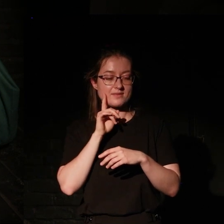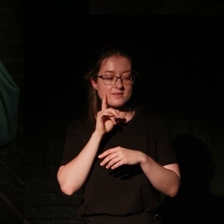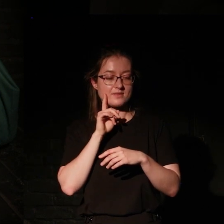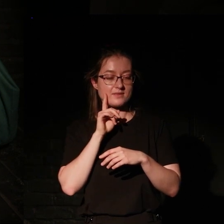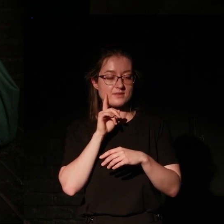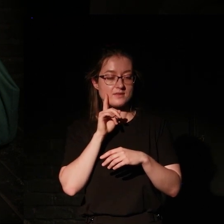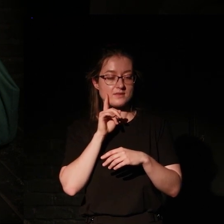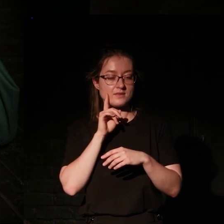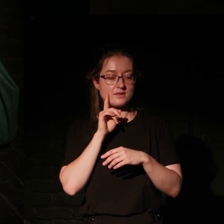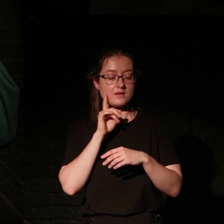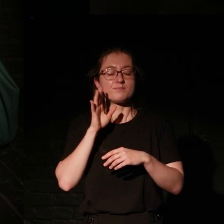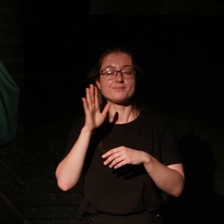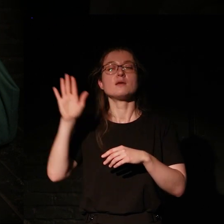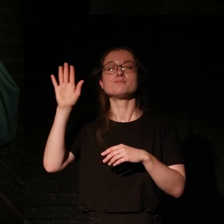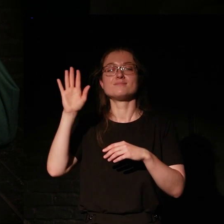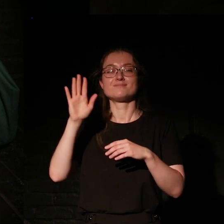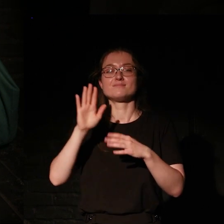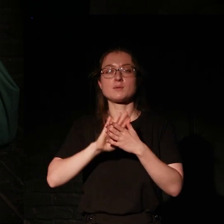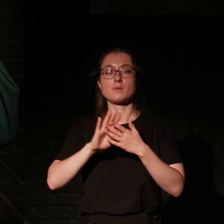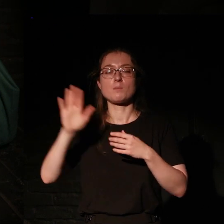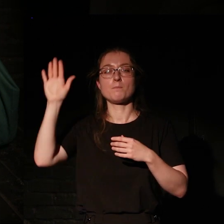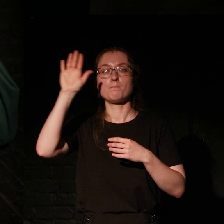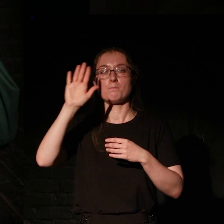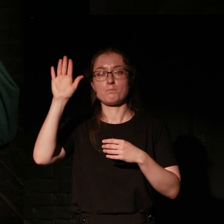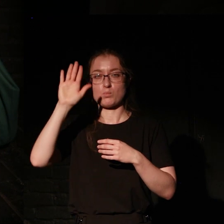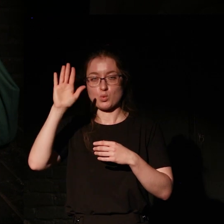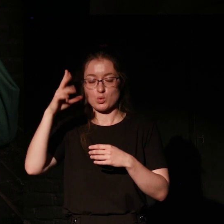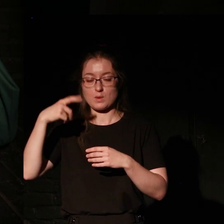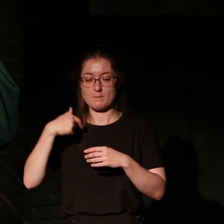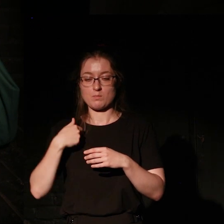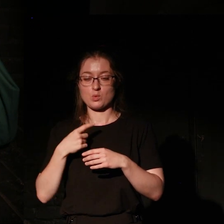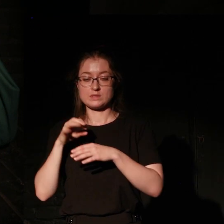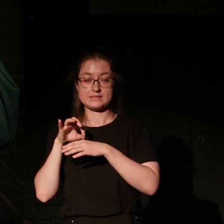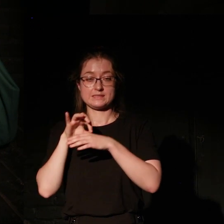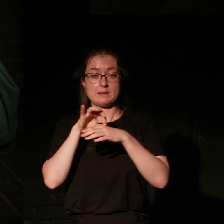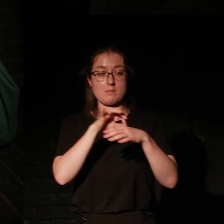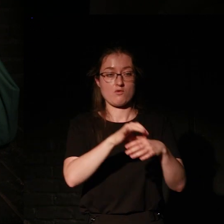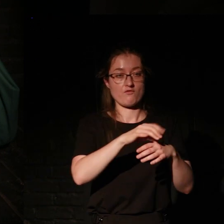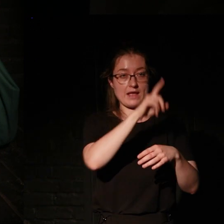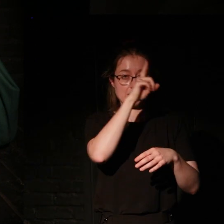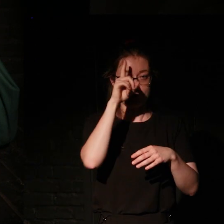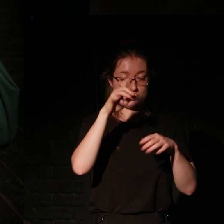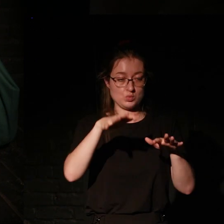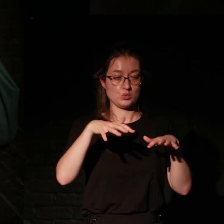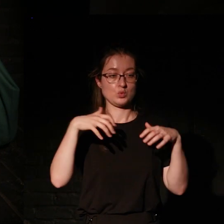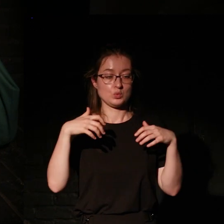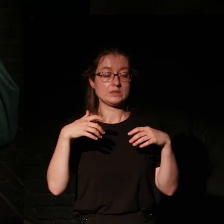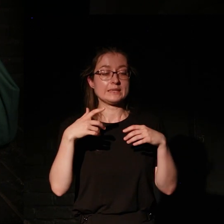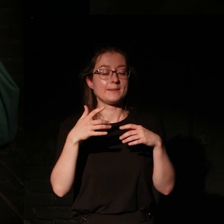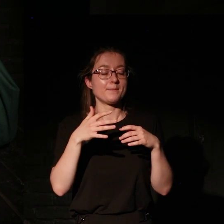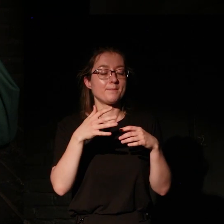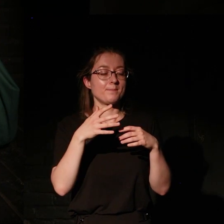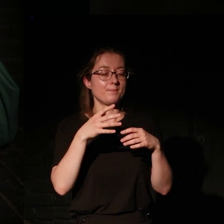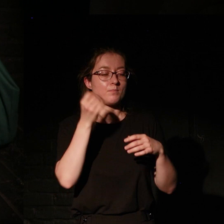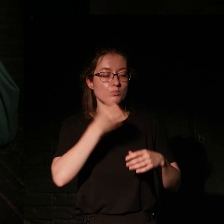wywiódł swój lud na pustynię, tych, którzy nie wierzyli, wytracił. I to jest